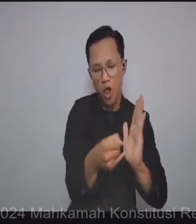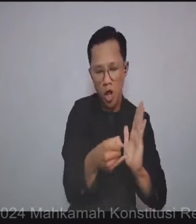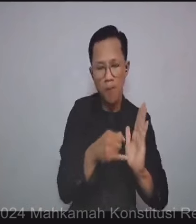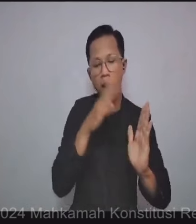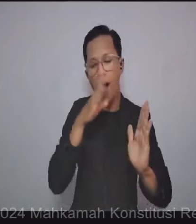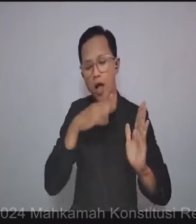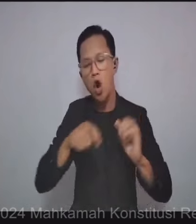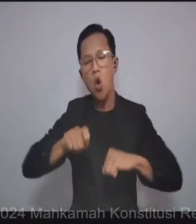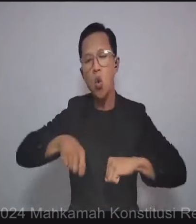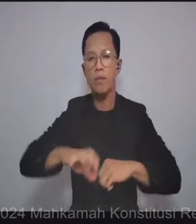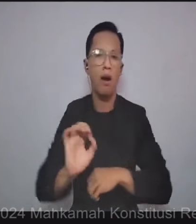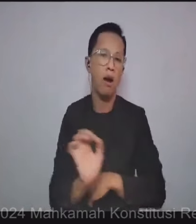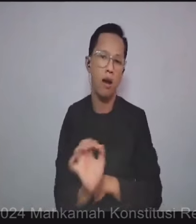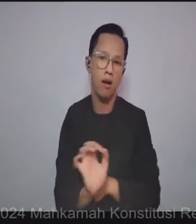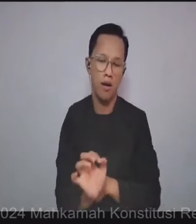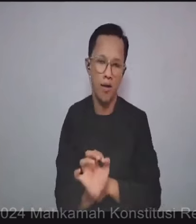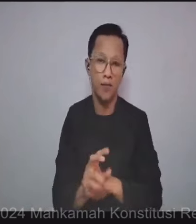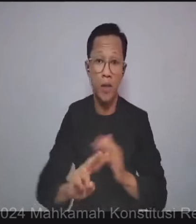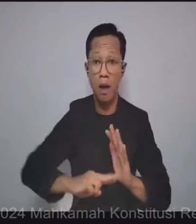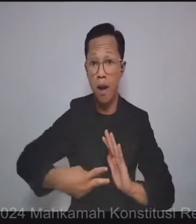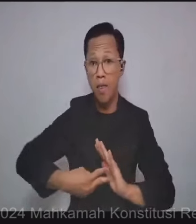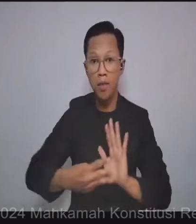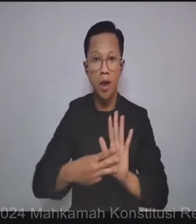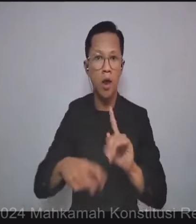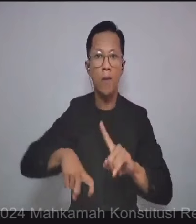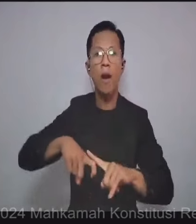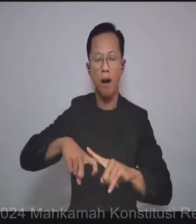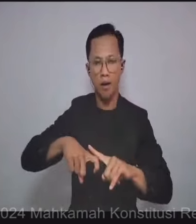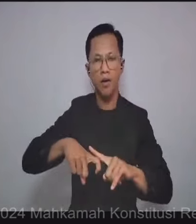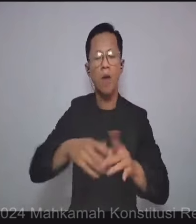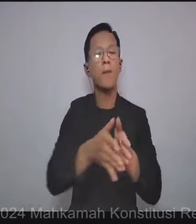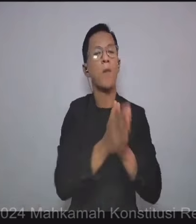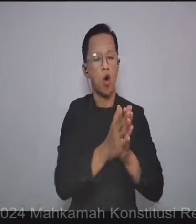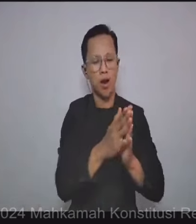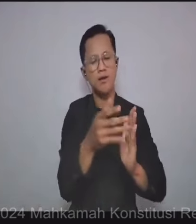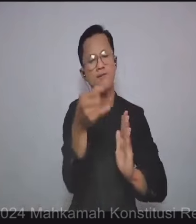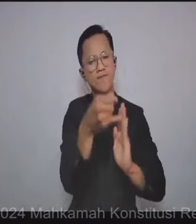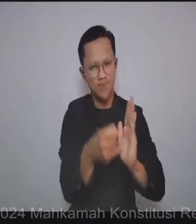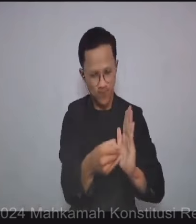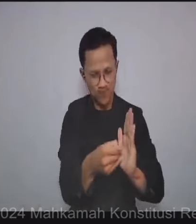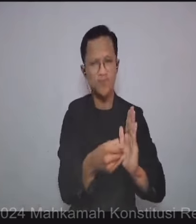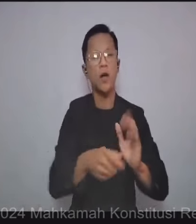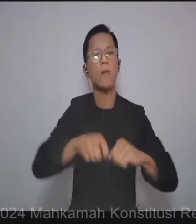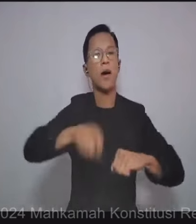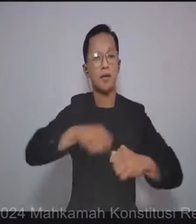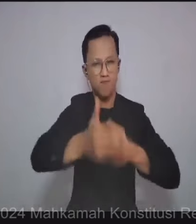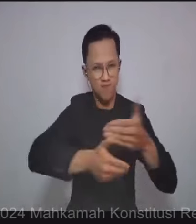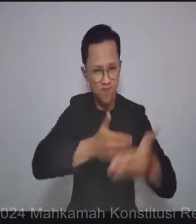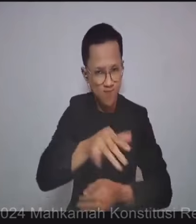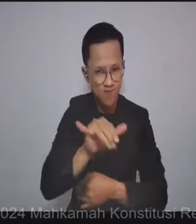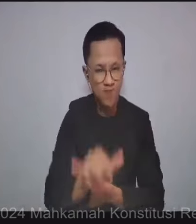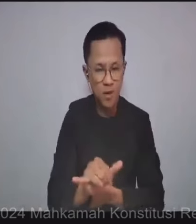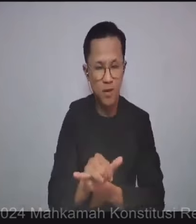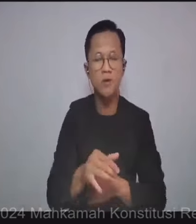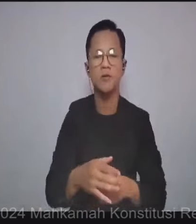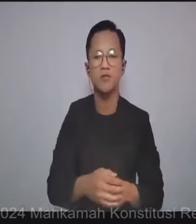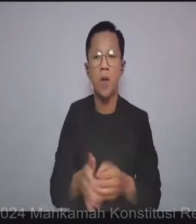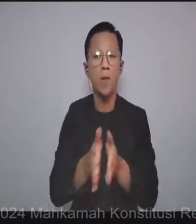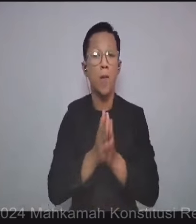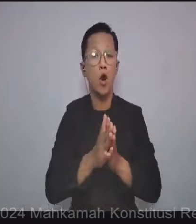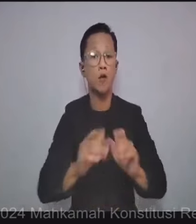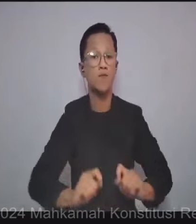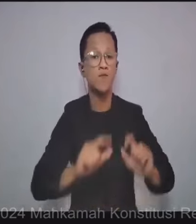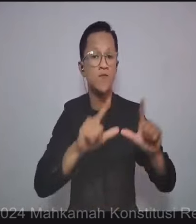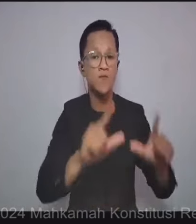dengan demikian mahkamah berwenang mengadili per mohonan aquo tenggang waktu pengajuan permohonan dalam